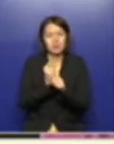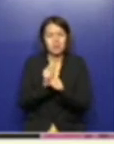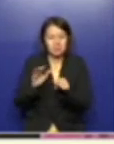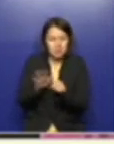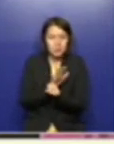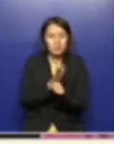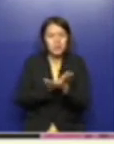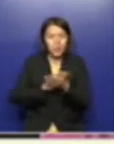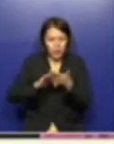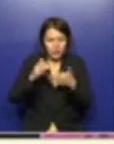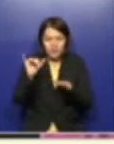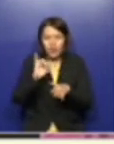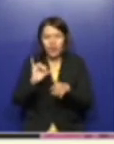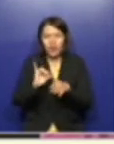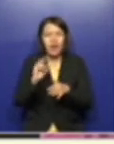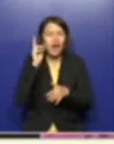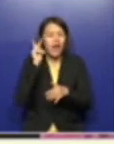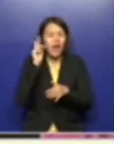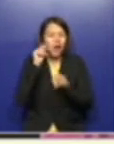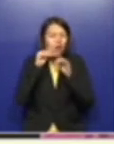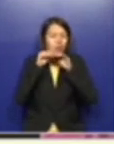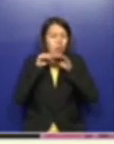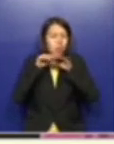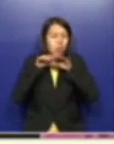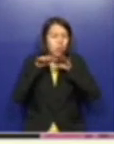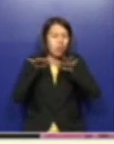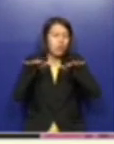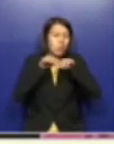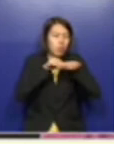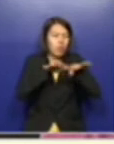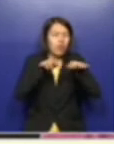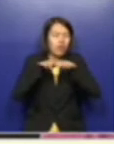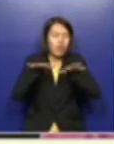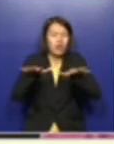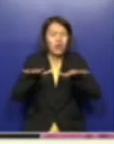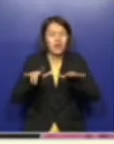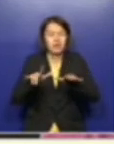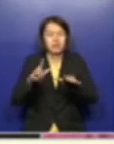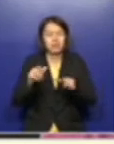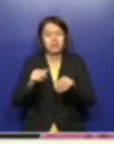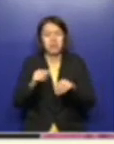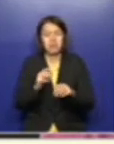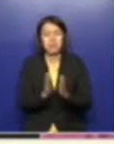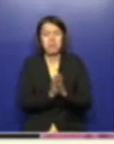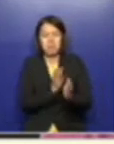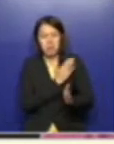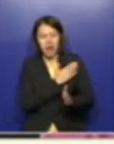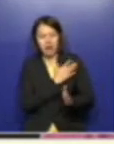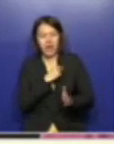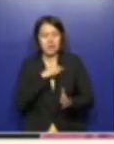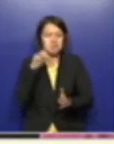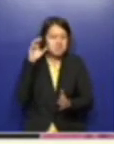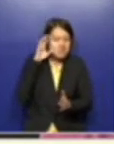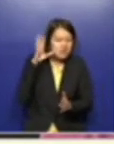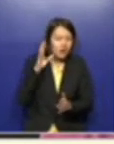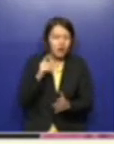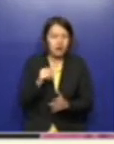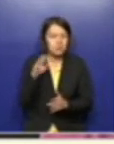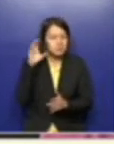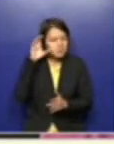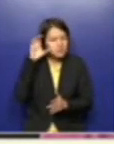านไปออกข่าวซะเลิศเลอไปเลยพระเลยขาดกิจขาดความ